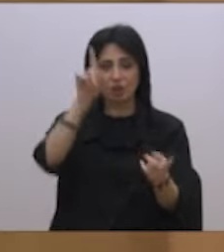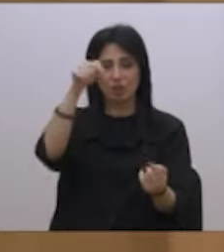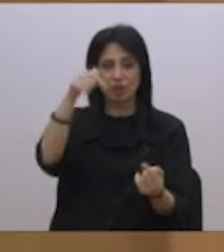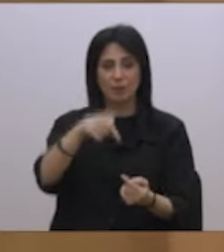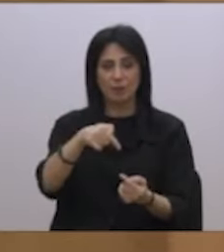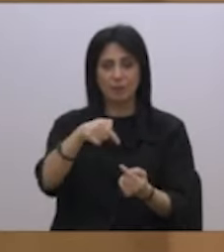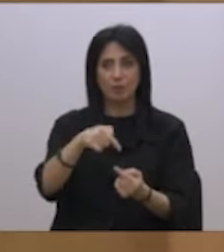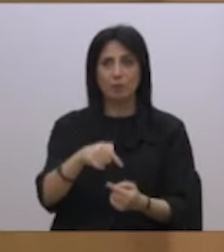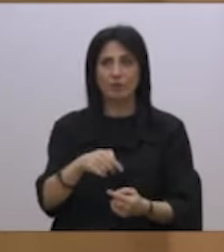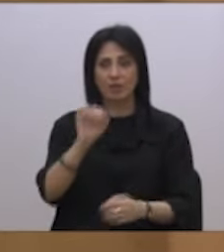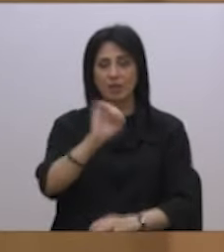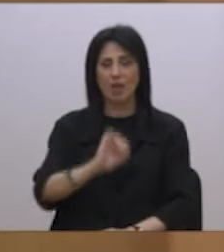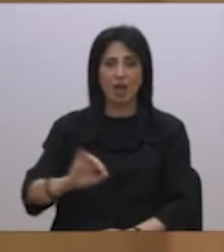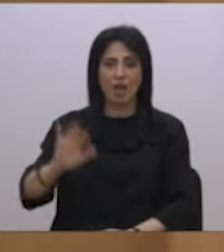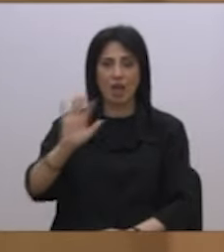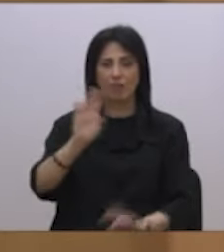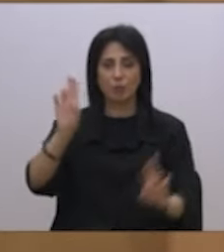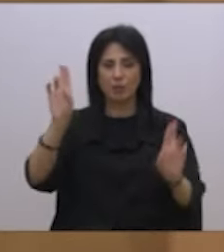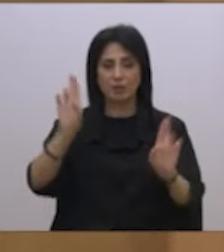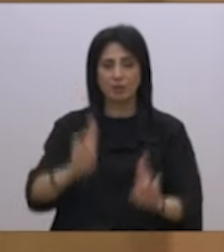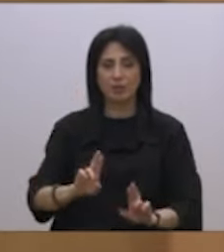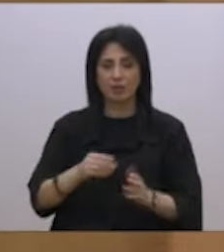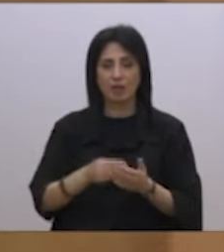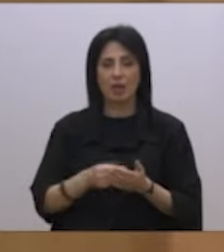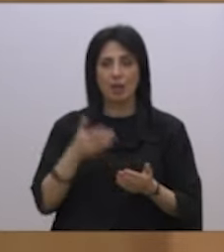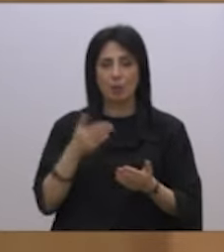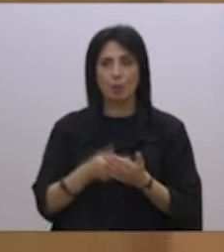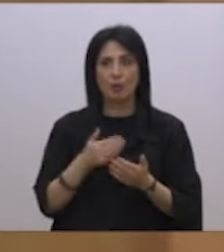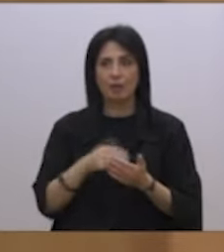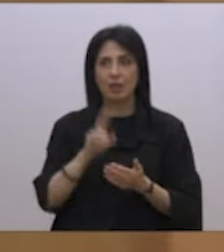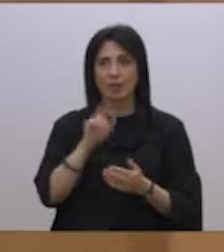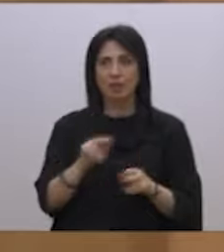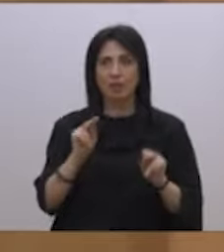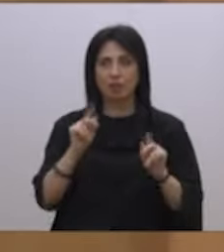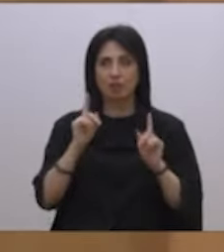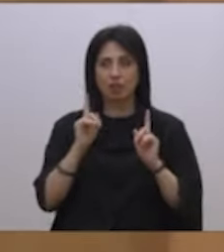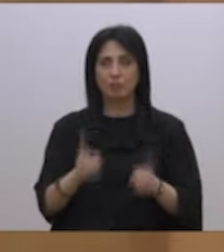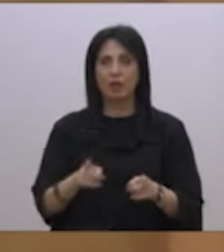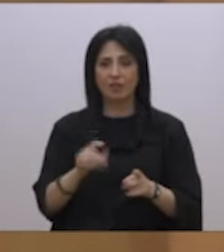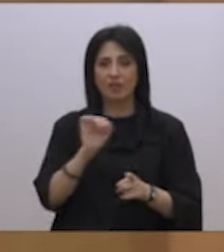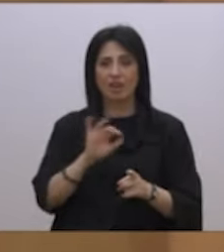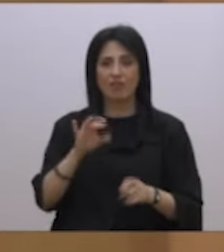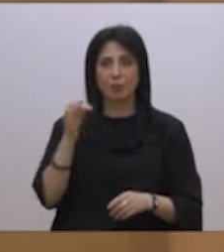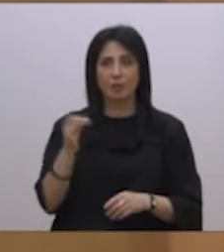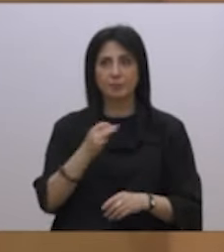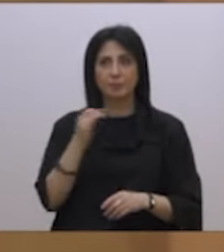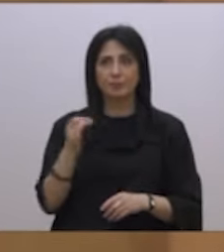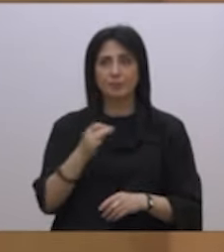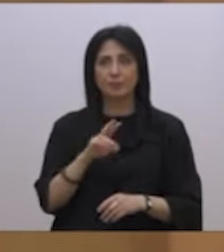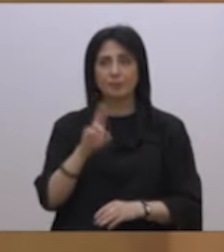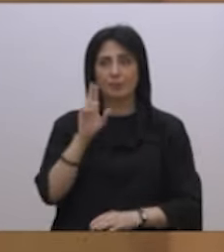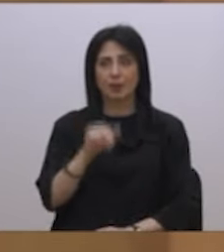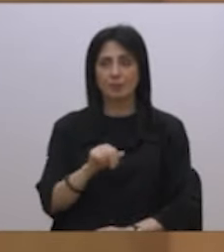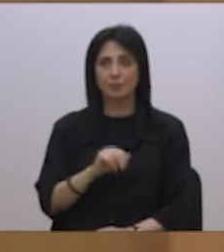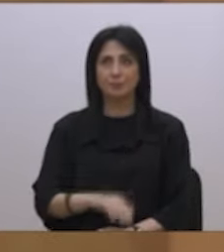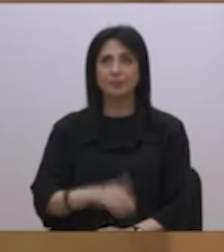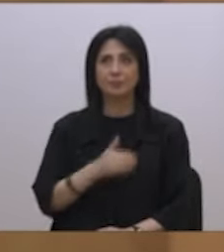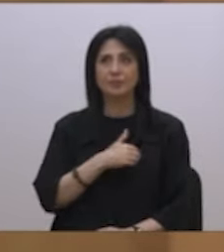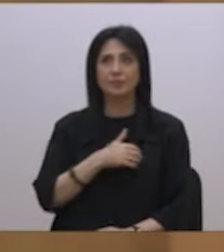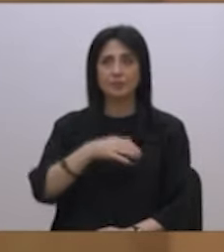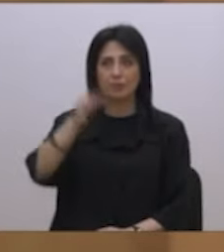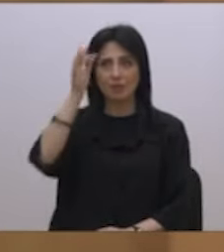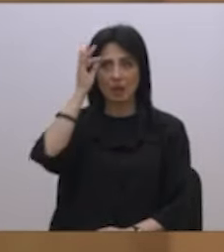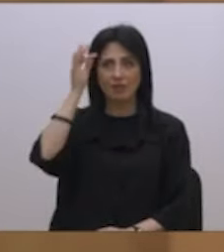შესაბამისობაში ევროპულ სტანდარტებთან, ღირებულებებთან და ჭეშმარიტ ევროპულ ინტერესებთან. და მინდა